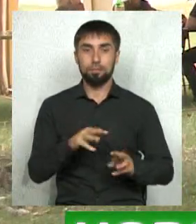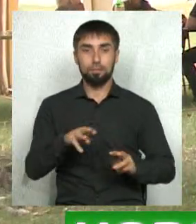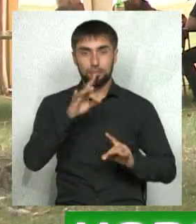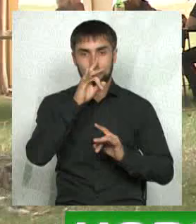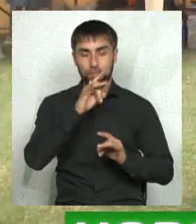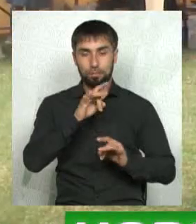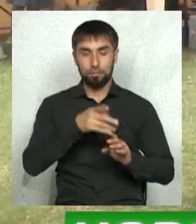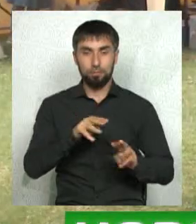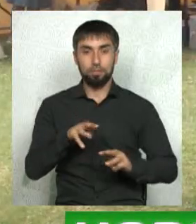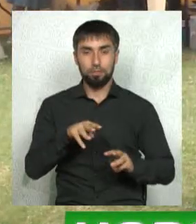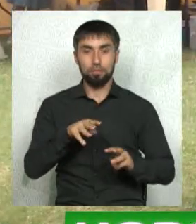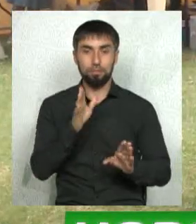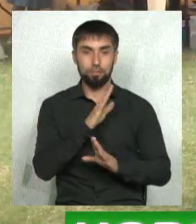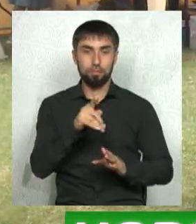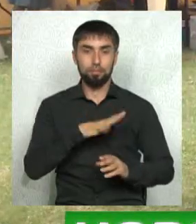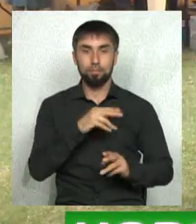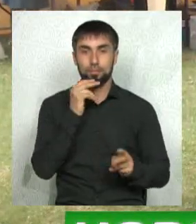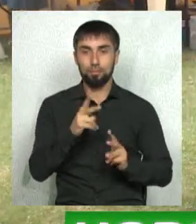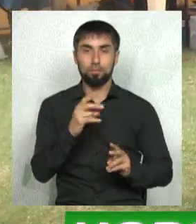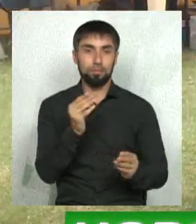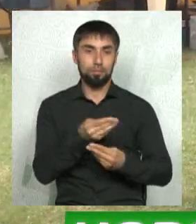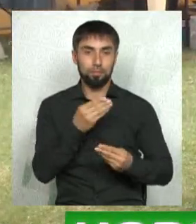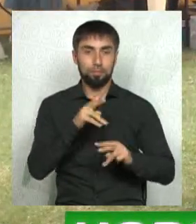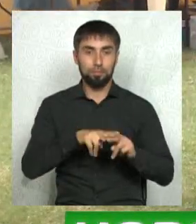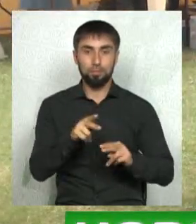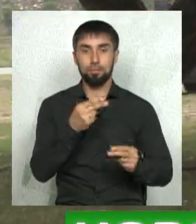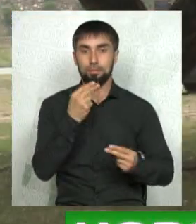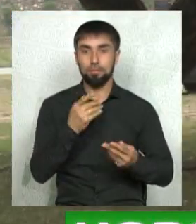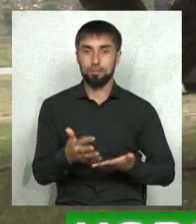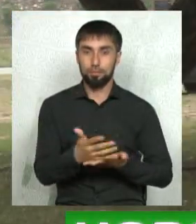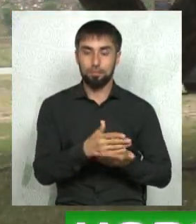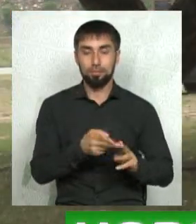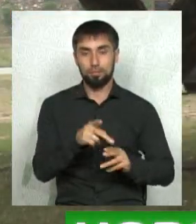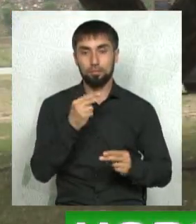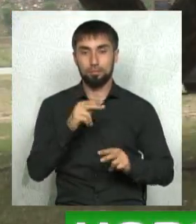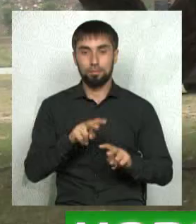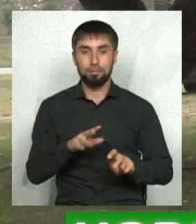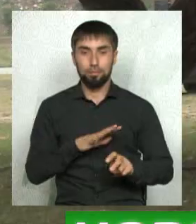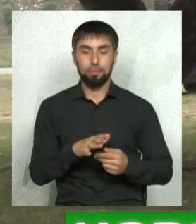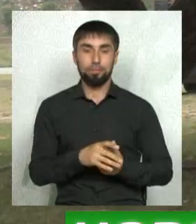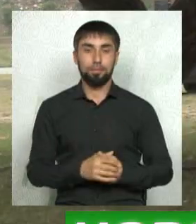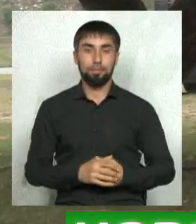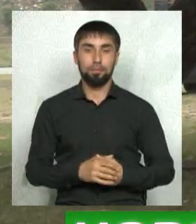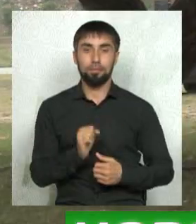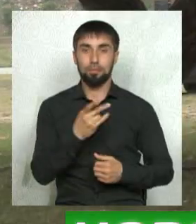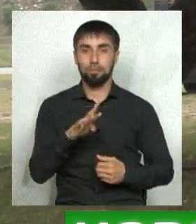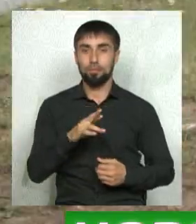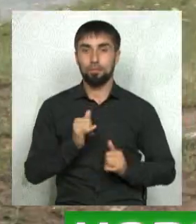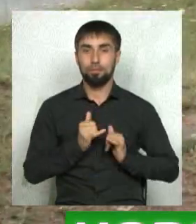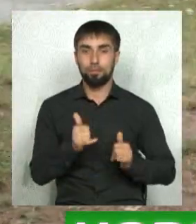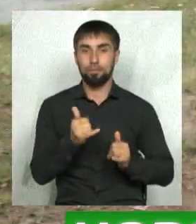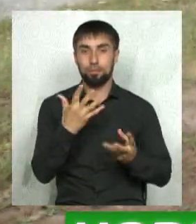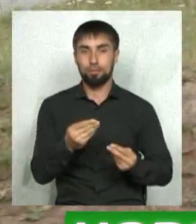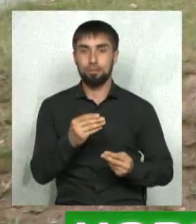Минприроды развернула небольшую кухню на свежем воздухе. Нагуляв аппетит после субботника, добровольцы не против и поесть. Акцию, приуроченную ко